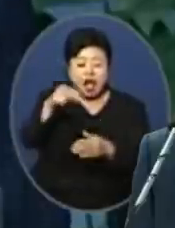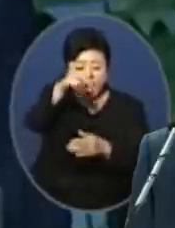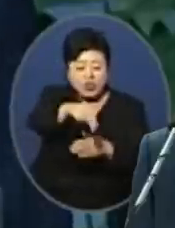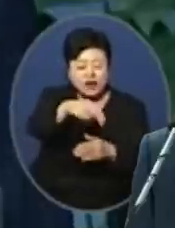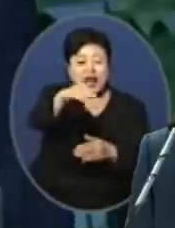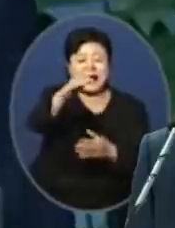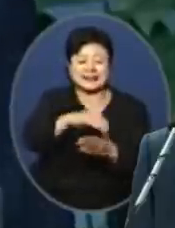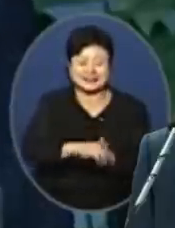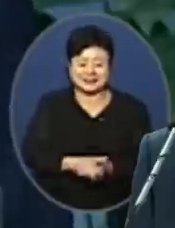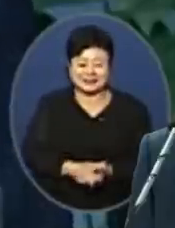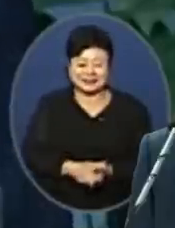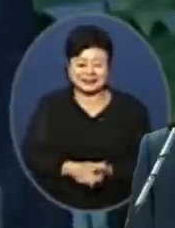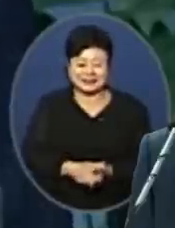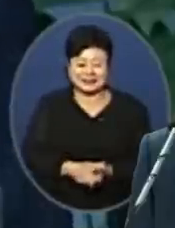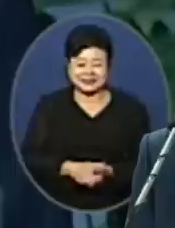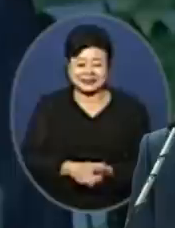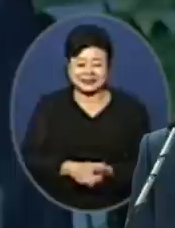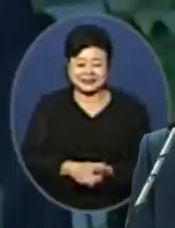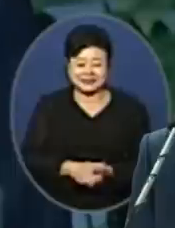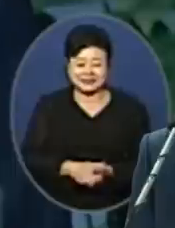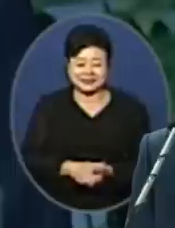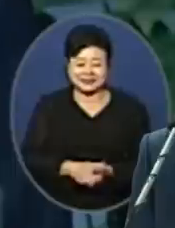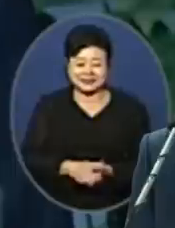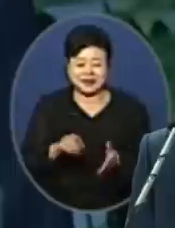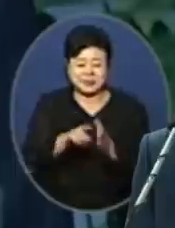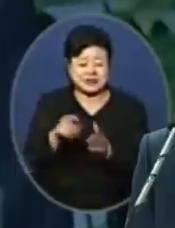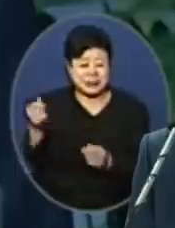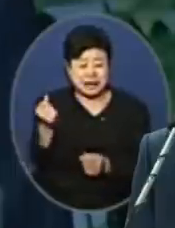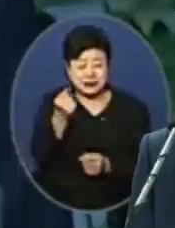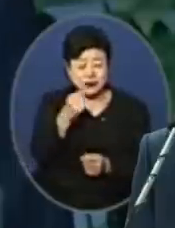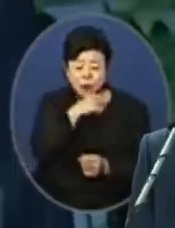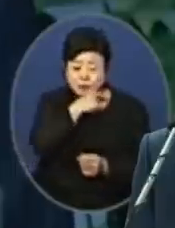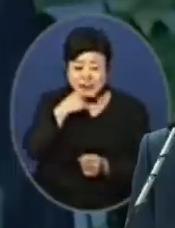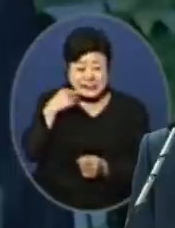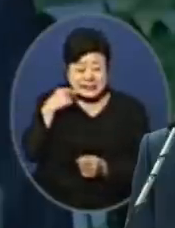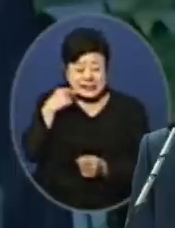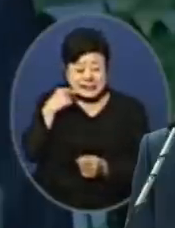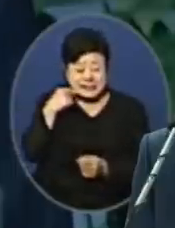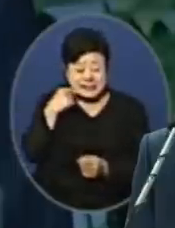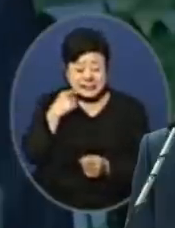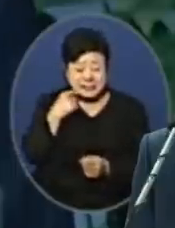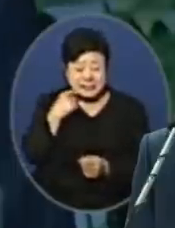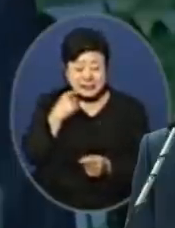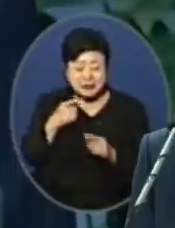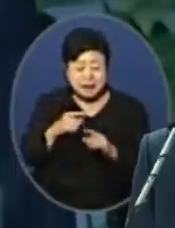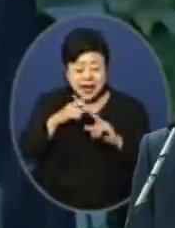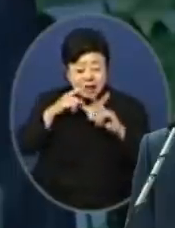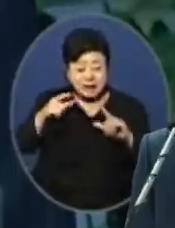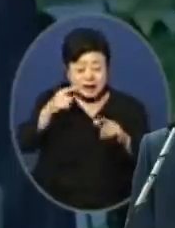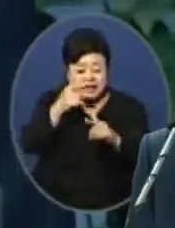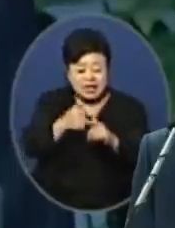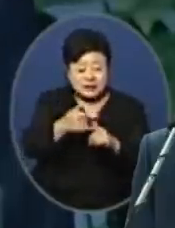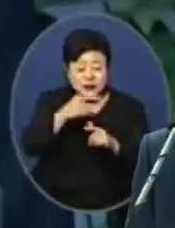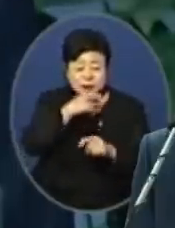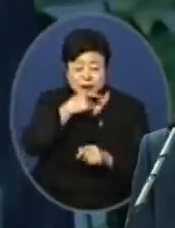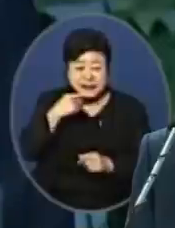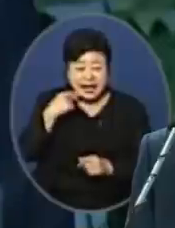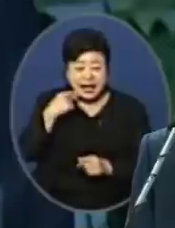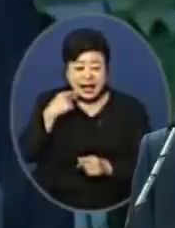건너뛰는 것입니다. 여러분이 그 믿음을 가지고 그 피를 주장하면 예수의